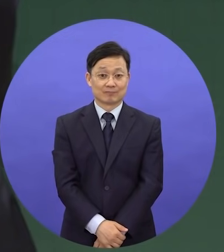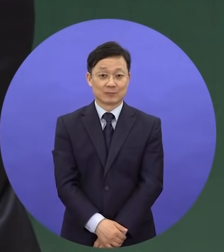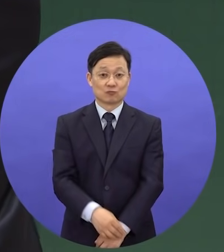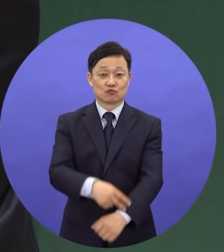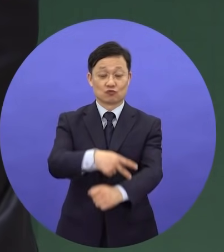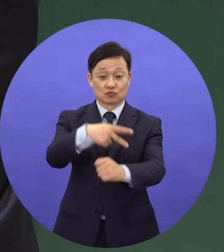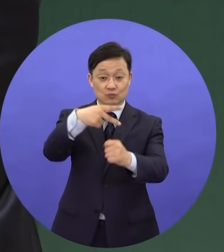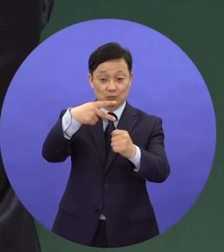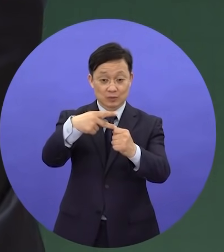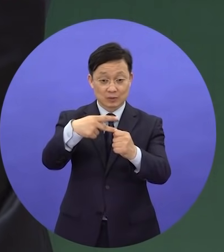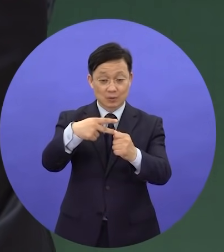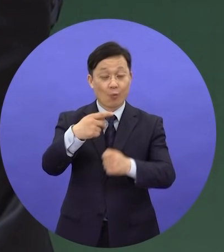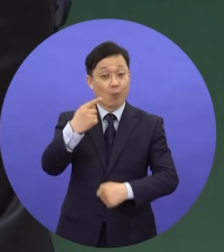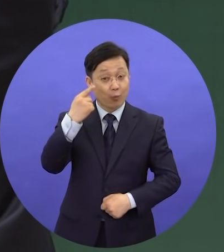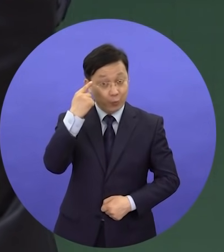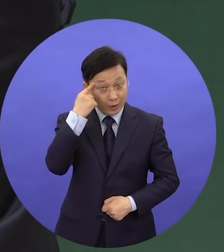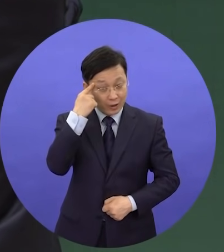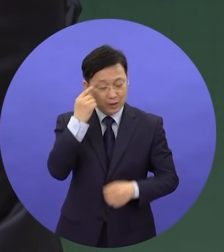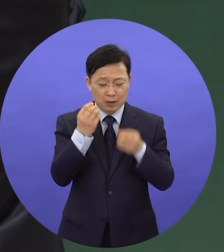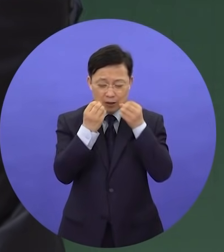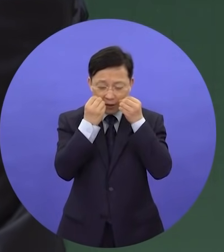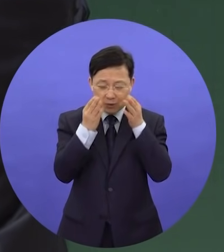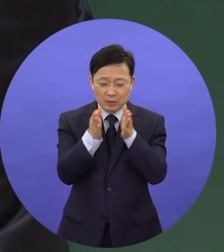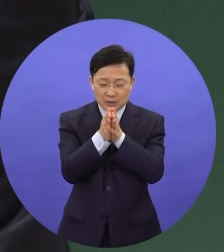시작이니까. Why? Because it is a new start.